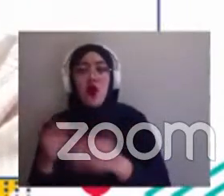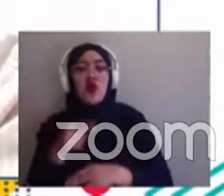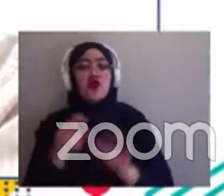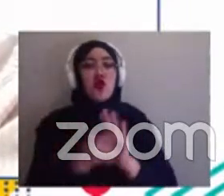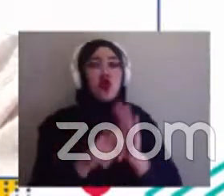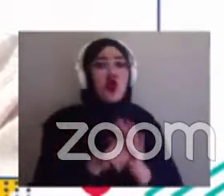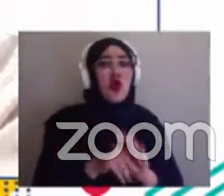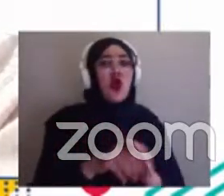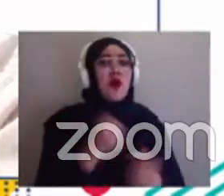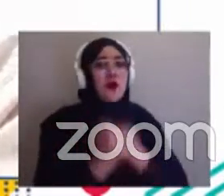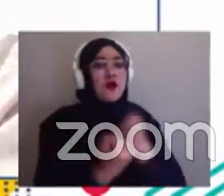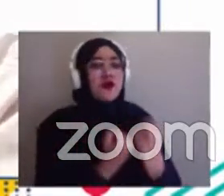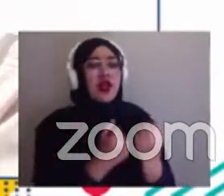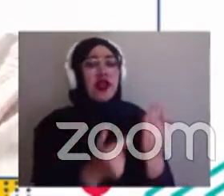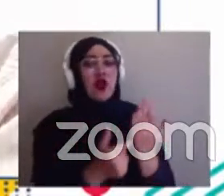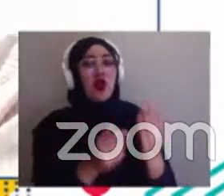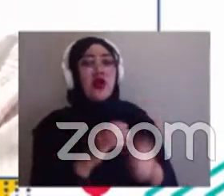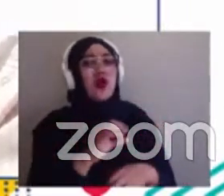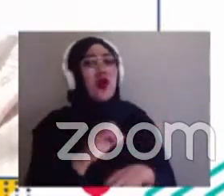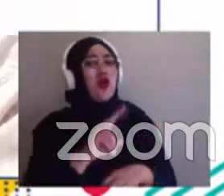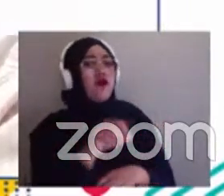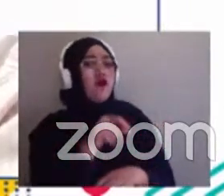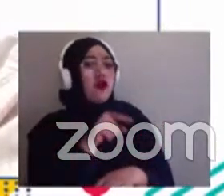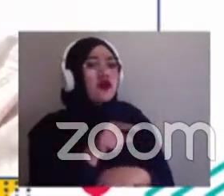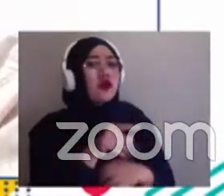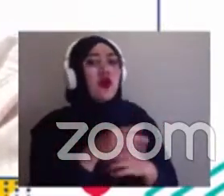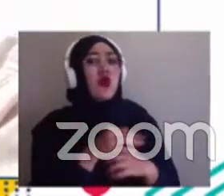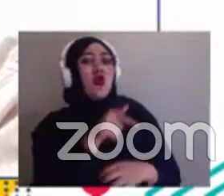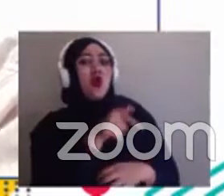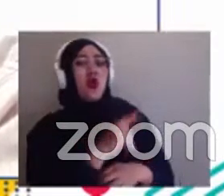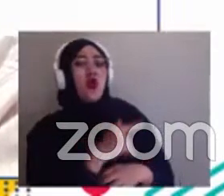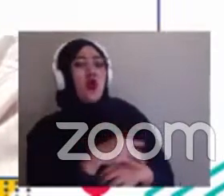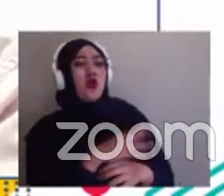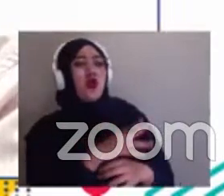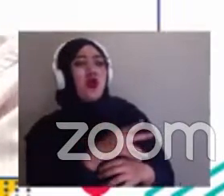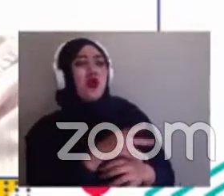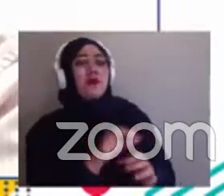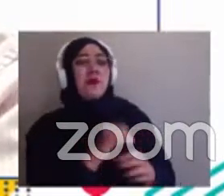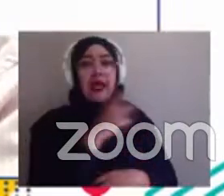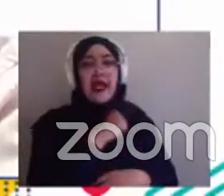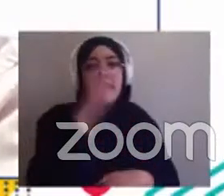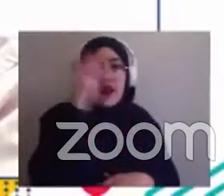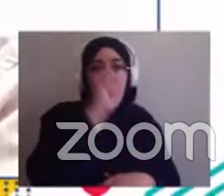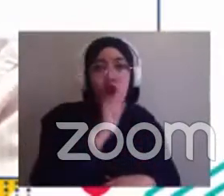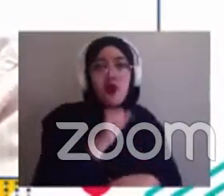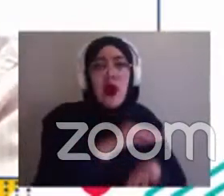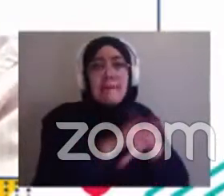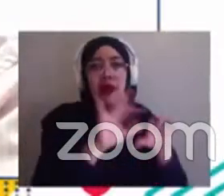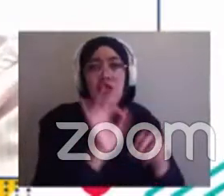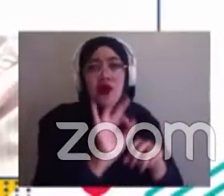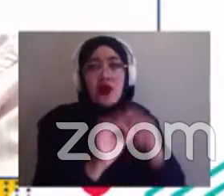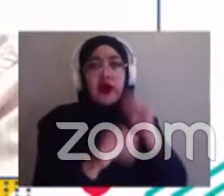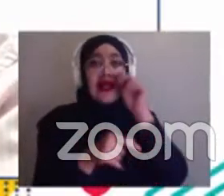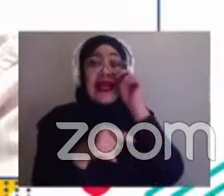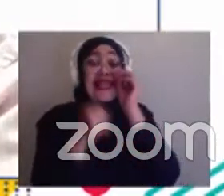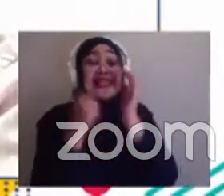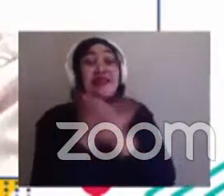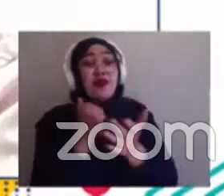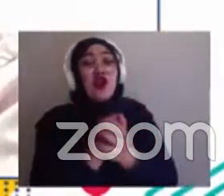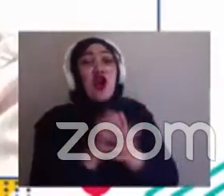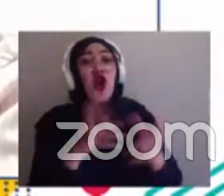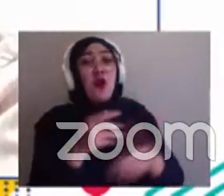Nah, sebetulnya kelompok peretas yang seperti ini sebetulnya sangat sangat bermanfaat gitu. Bukan hanya